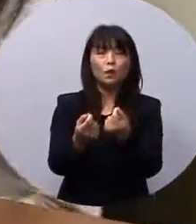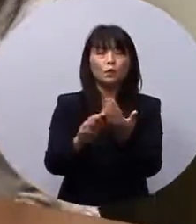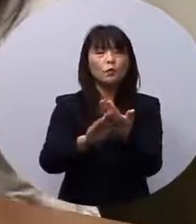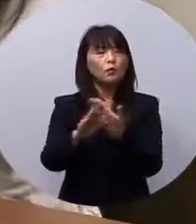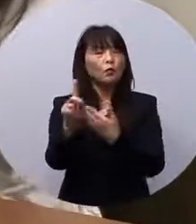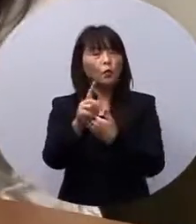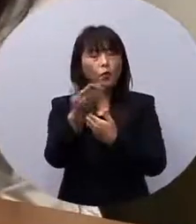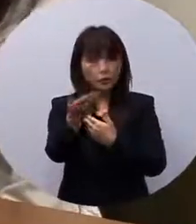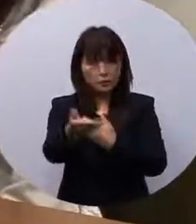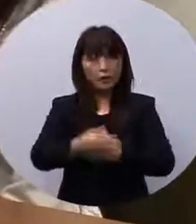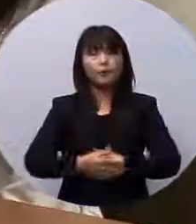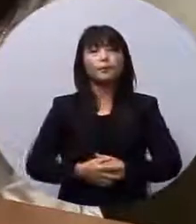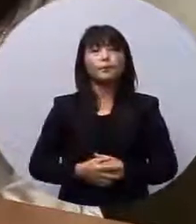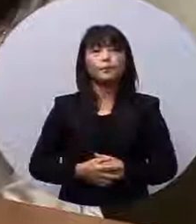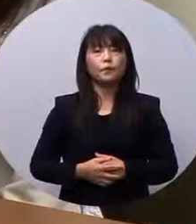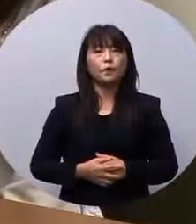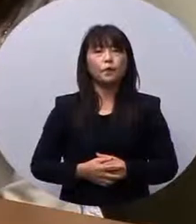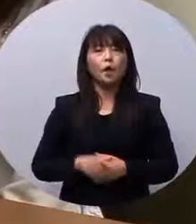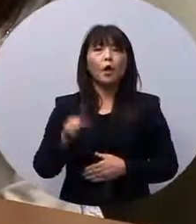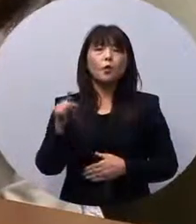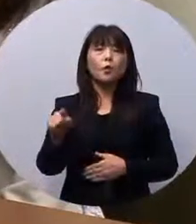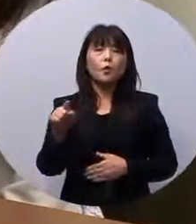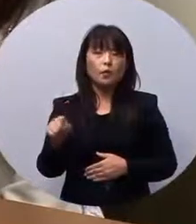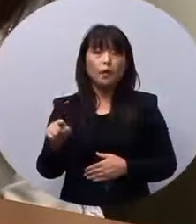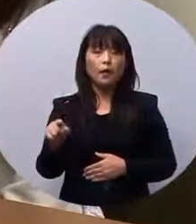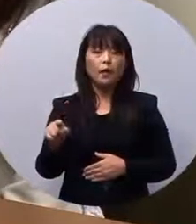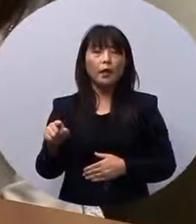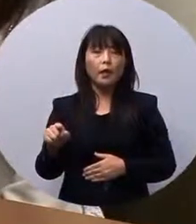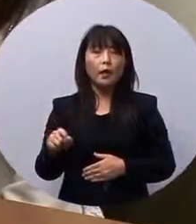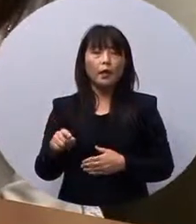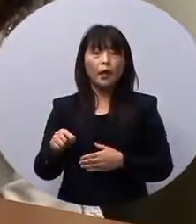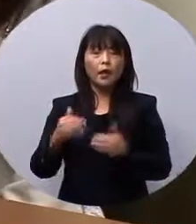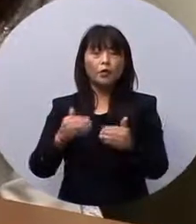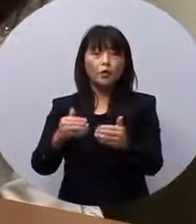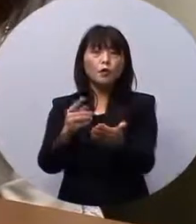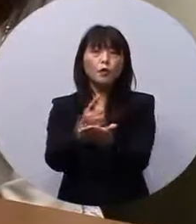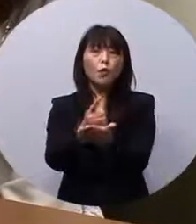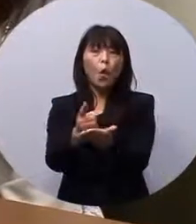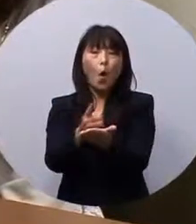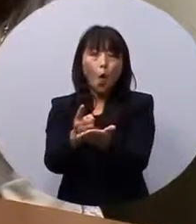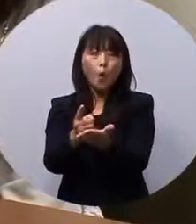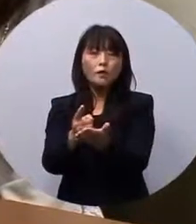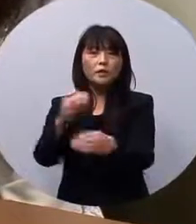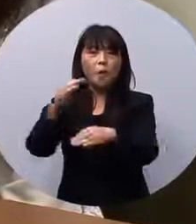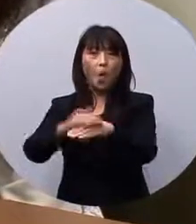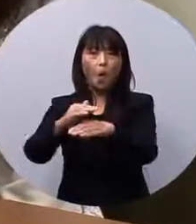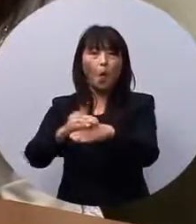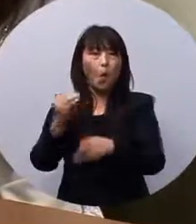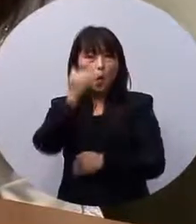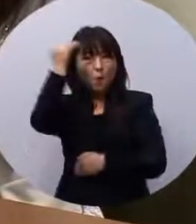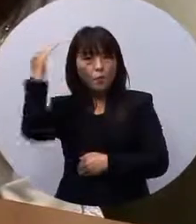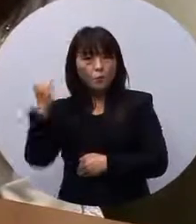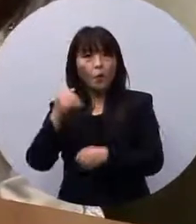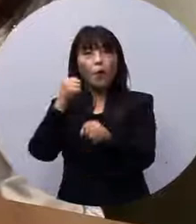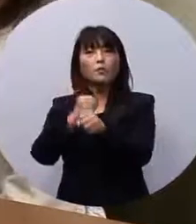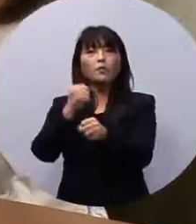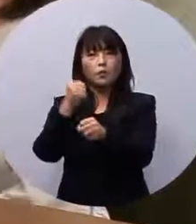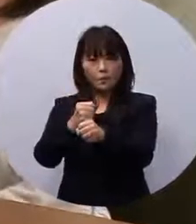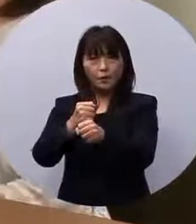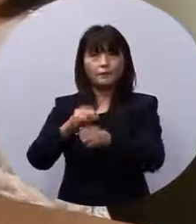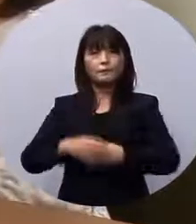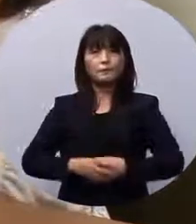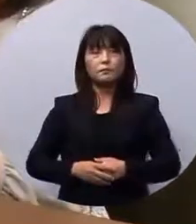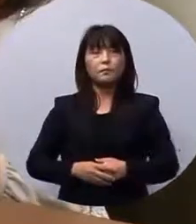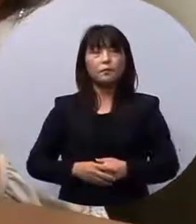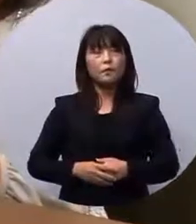どうなるんですか。 はい、その藤沢盛り上げ隊で、推進方針、方法、コンセプトをですね、策定していきます。 あ